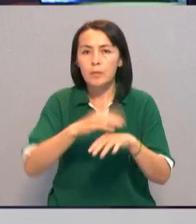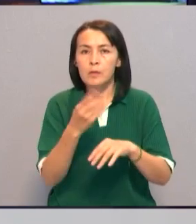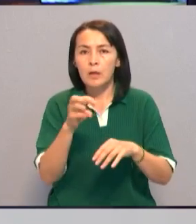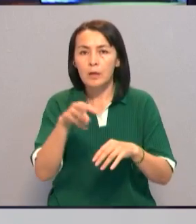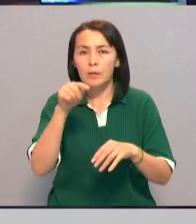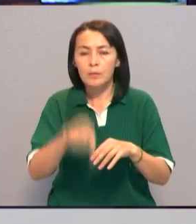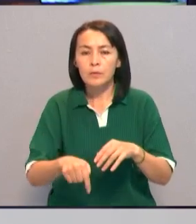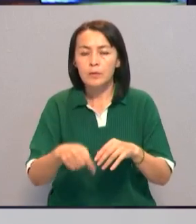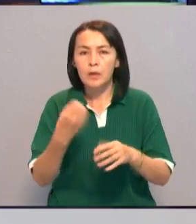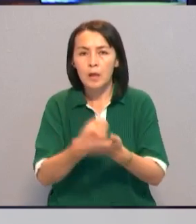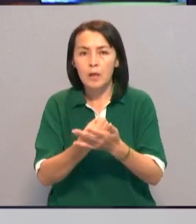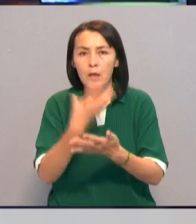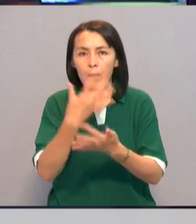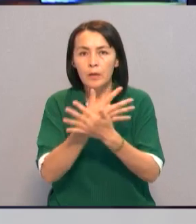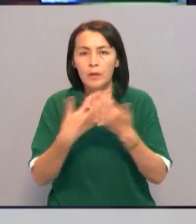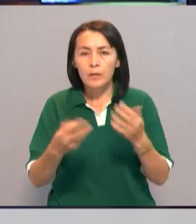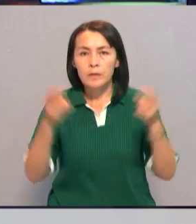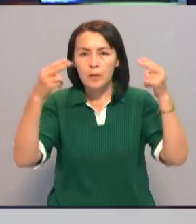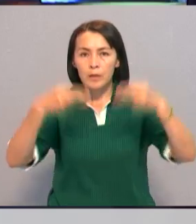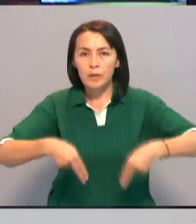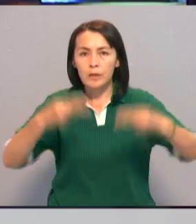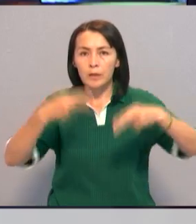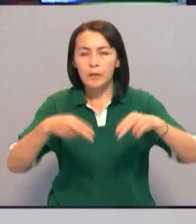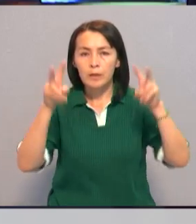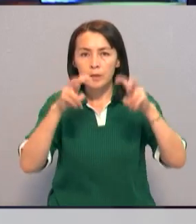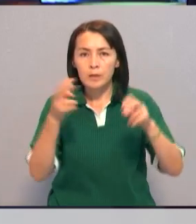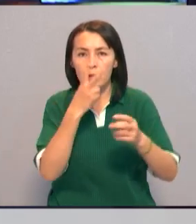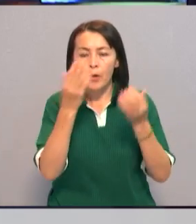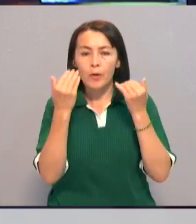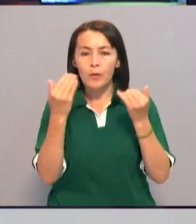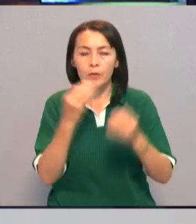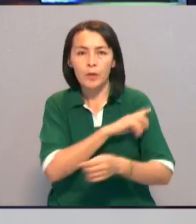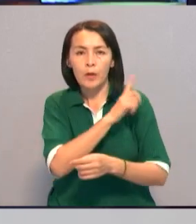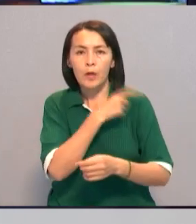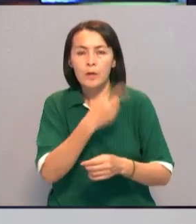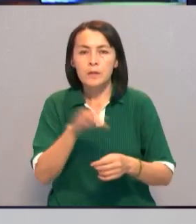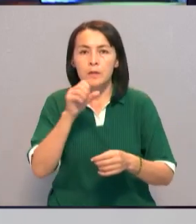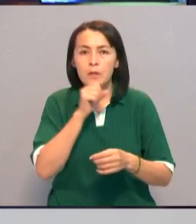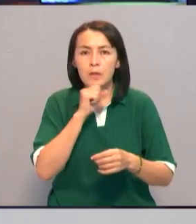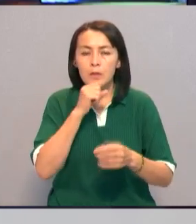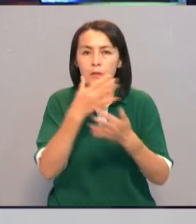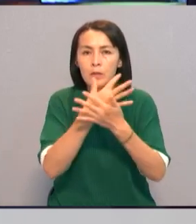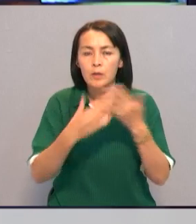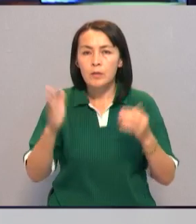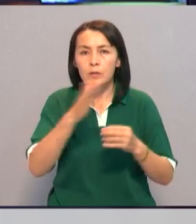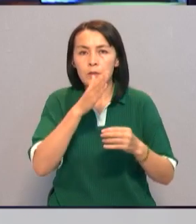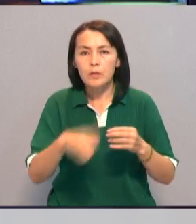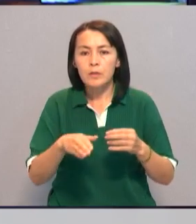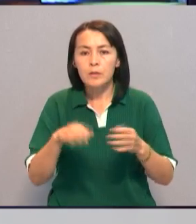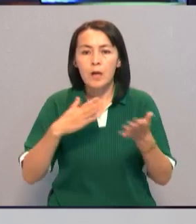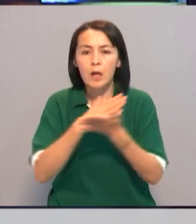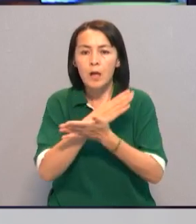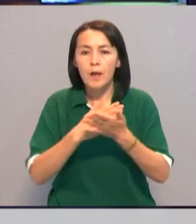келіге жуықтайтын бағалы металл кедендік тексеріс кезінде анықталған. Батылдық танытып, контрабандалық тауардың жолын кескен кеден